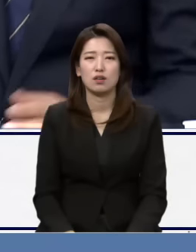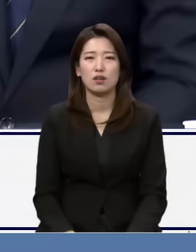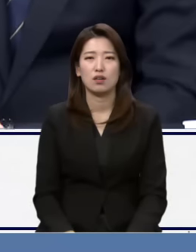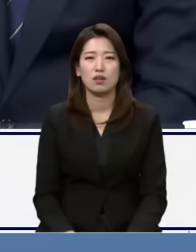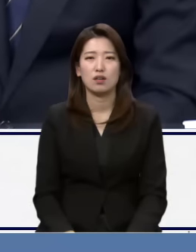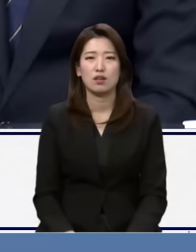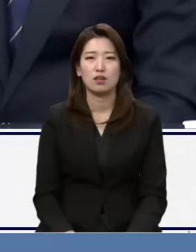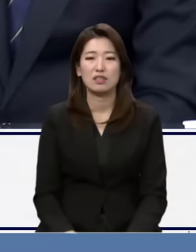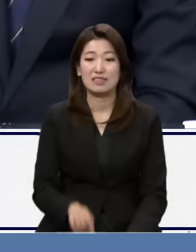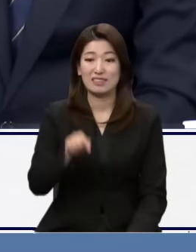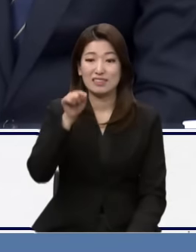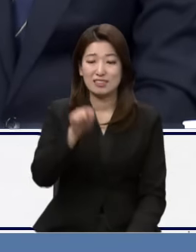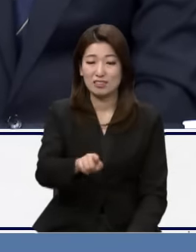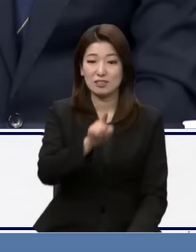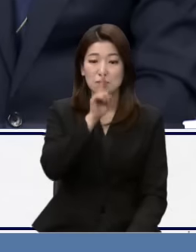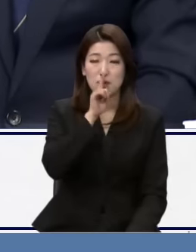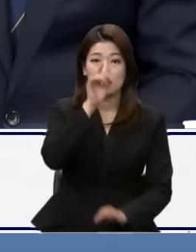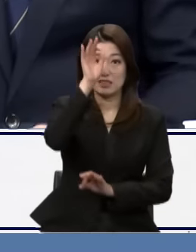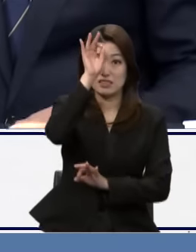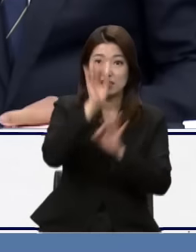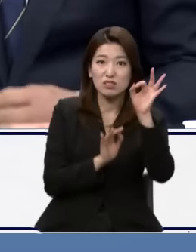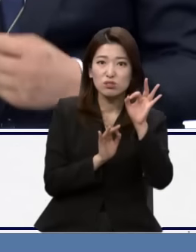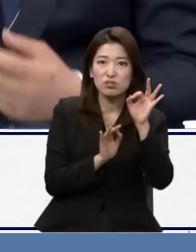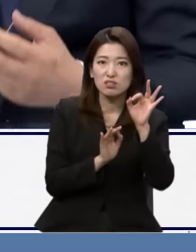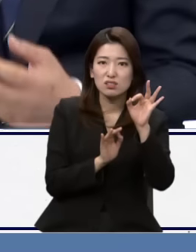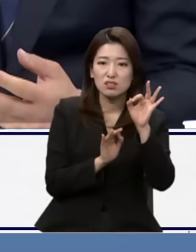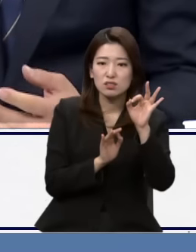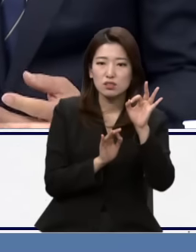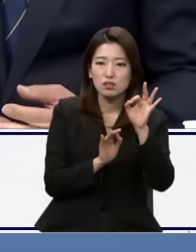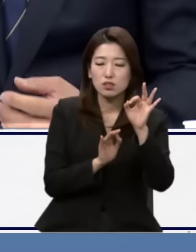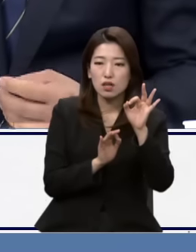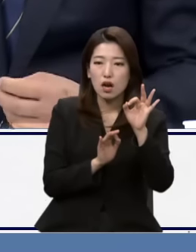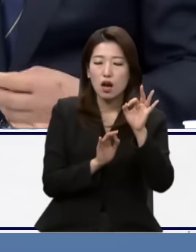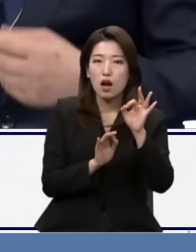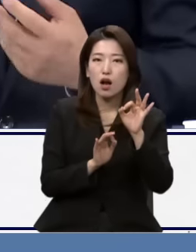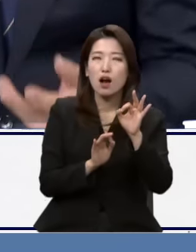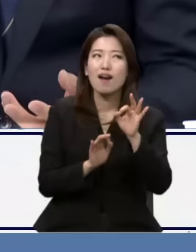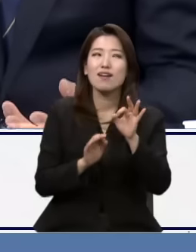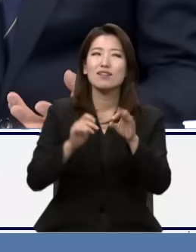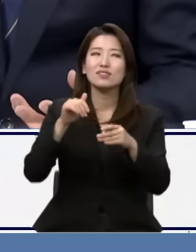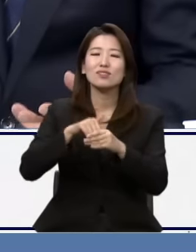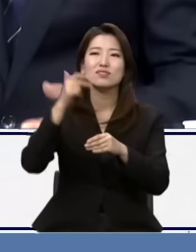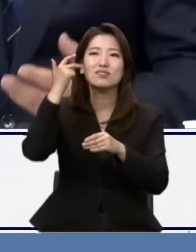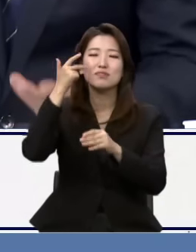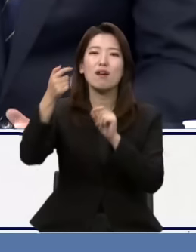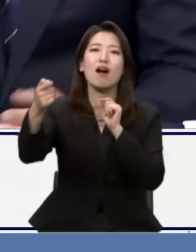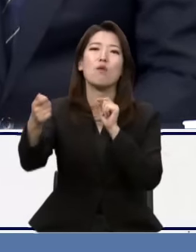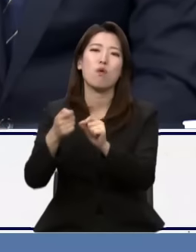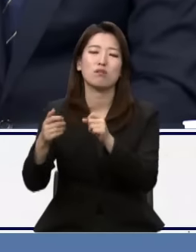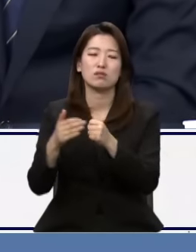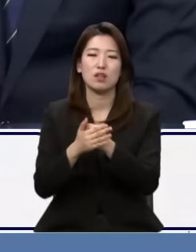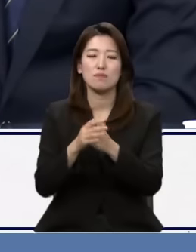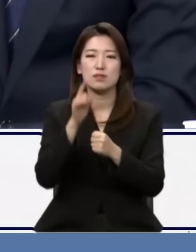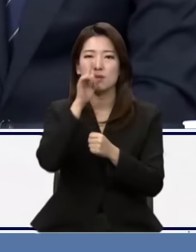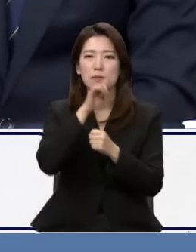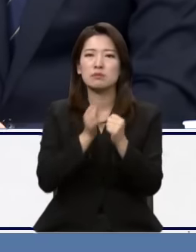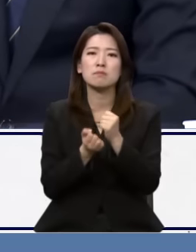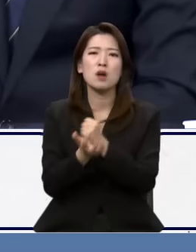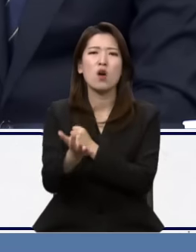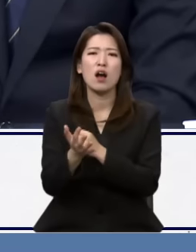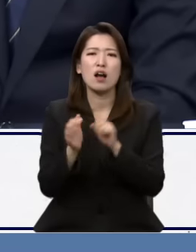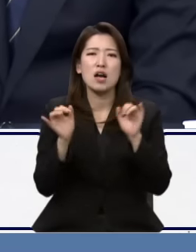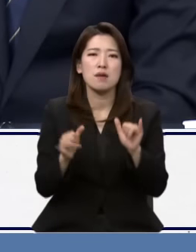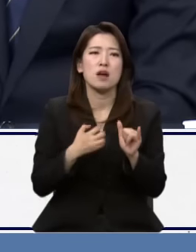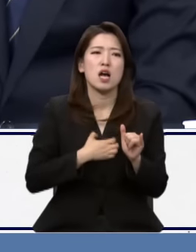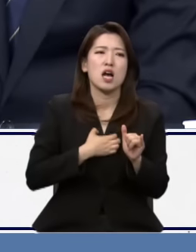전체에 미칠 영향 파장을 생각해서 굉장히 노심초사하고 있는 모습을 뻔히 알 텐데 그런데 나와 가지고 여기에다가